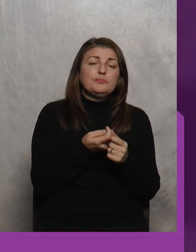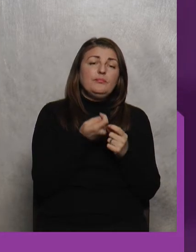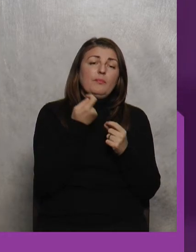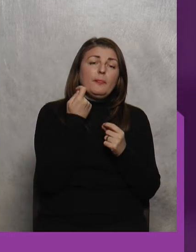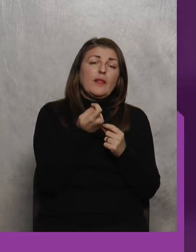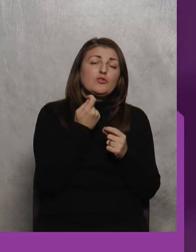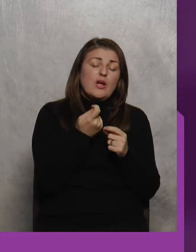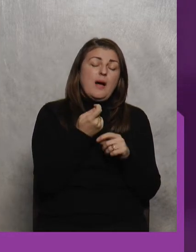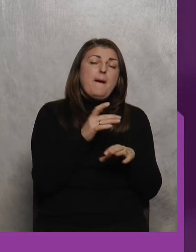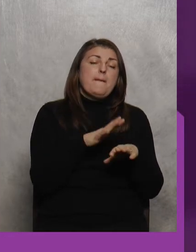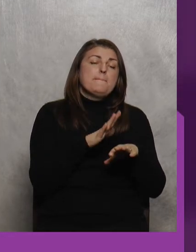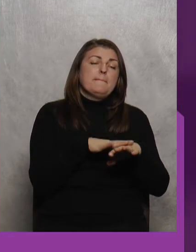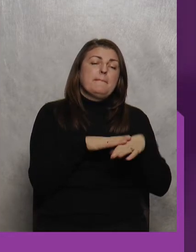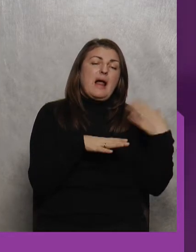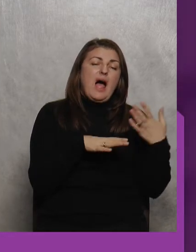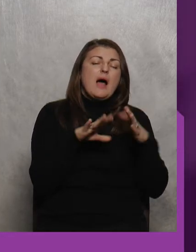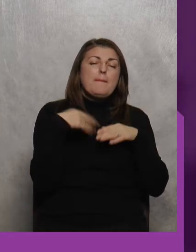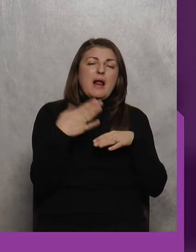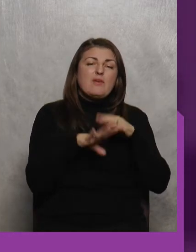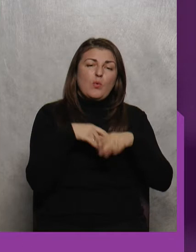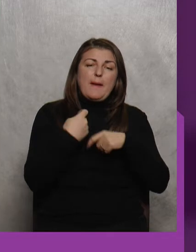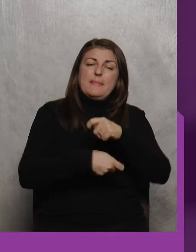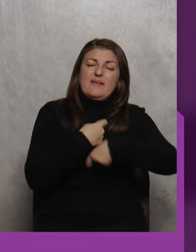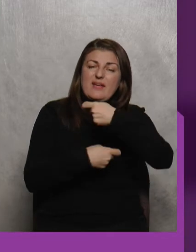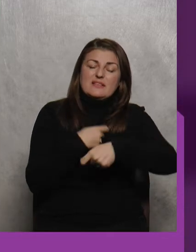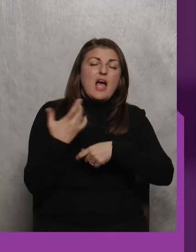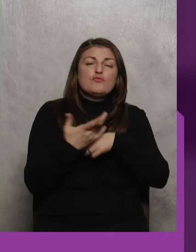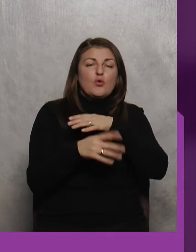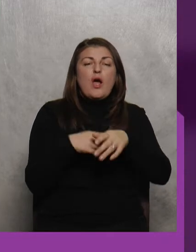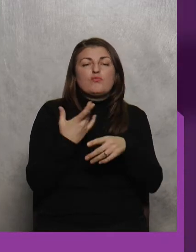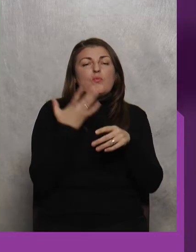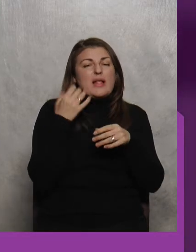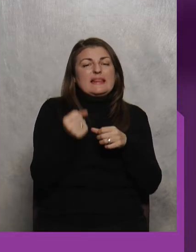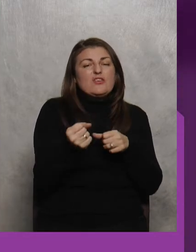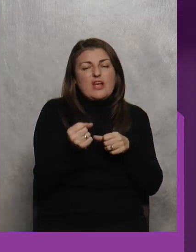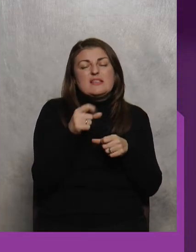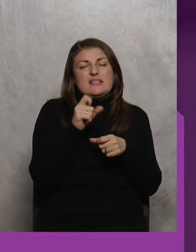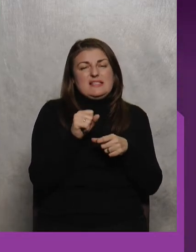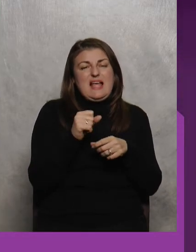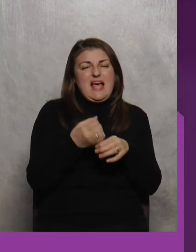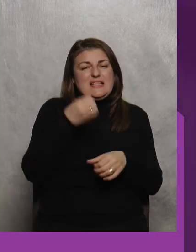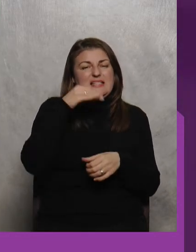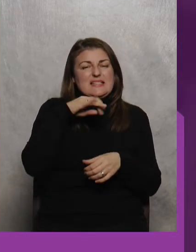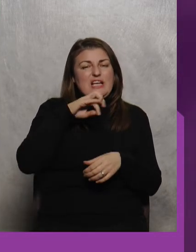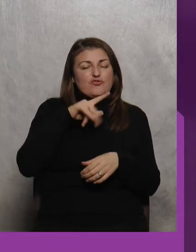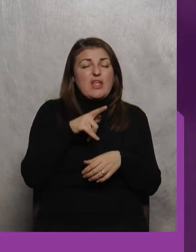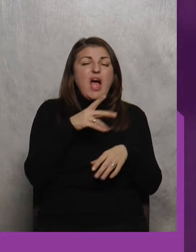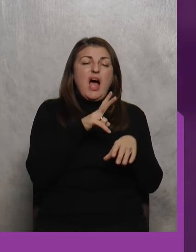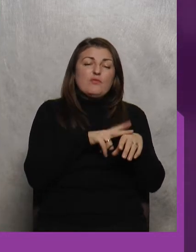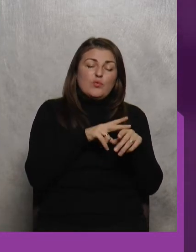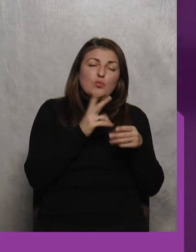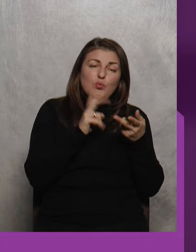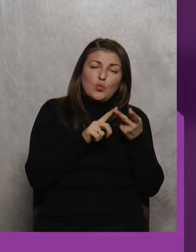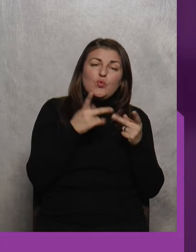трошки перев'язана права рука, що дозволяється. Якщо рука, яка не бореться, тільки тримається за стержень, а там уже стримують руку, щоб